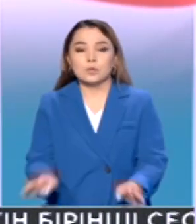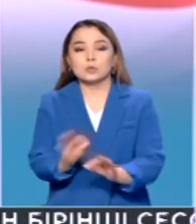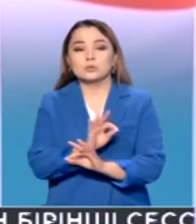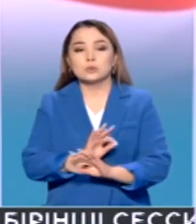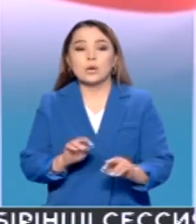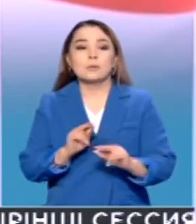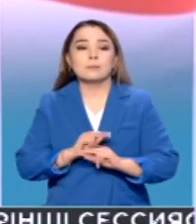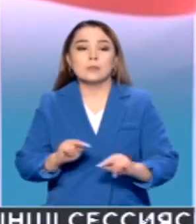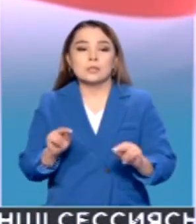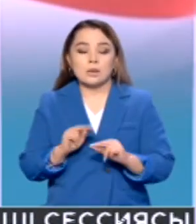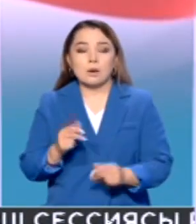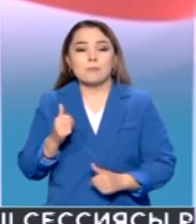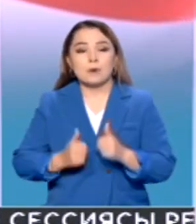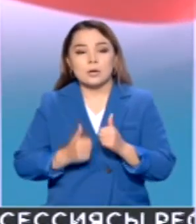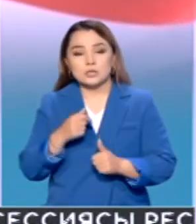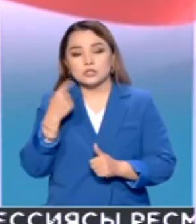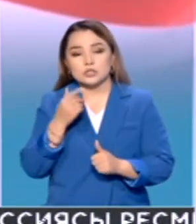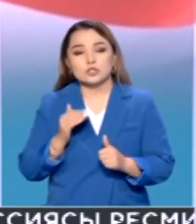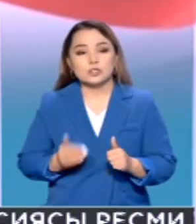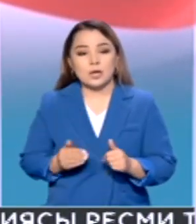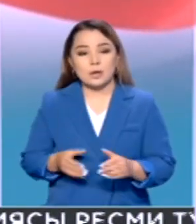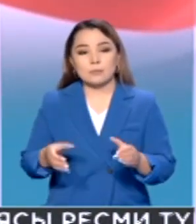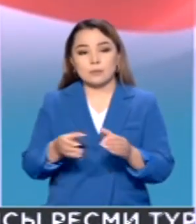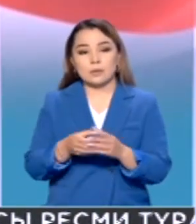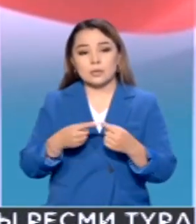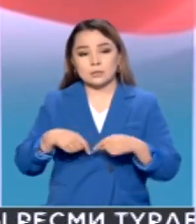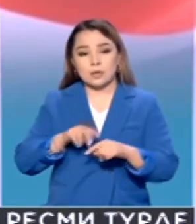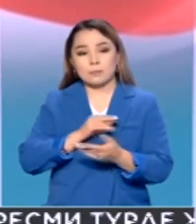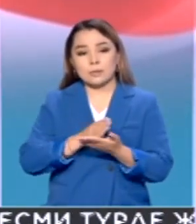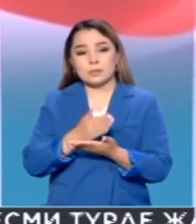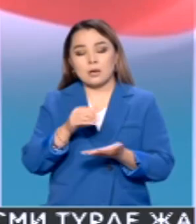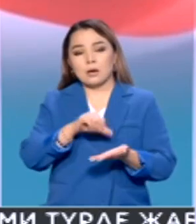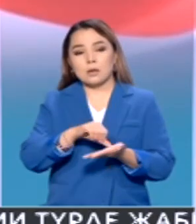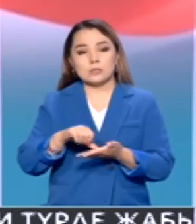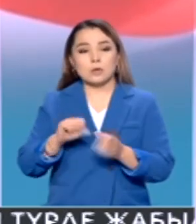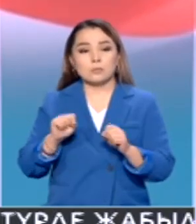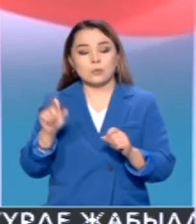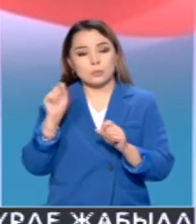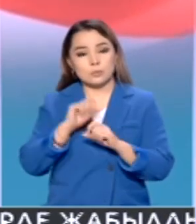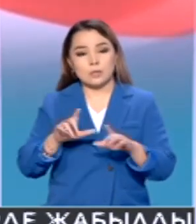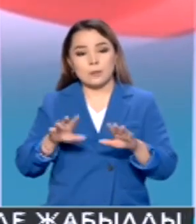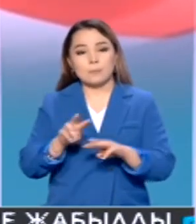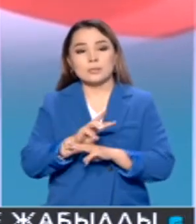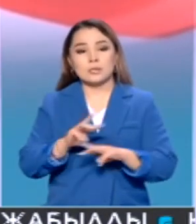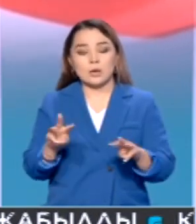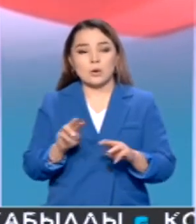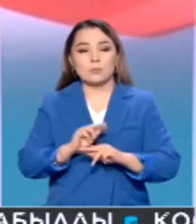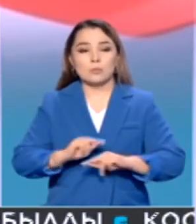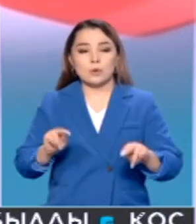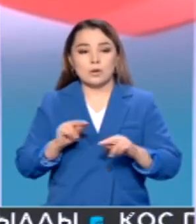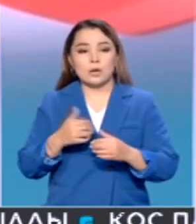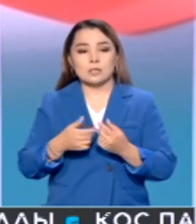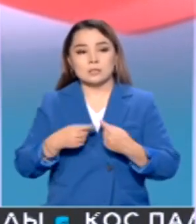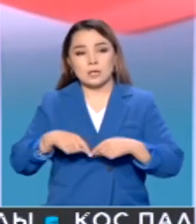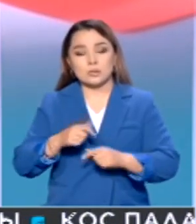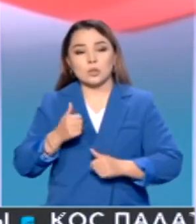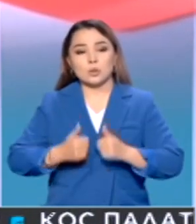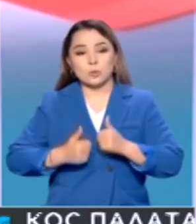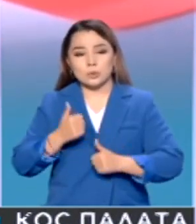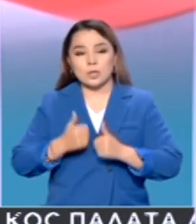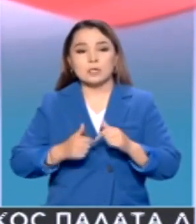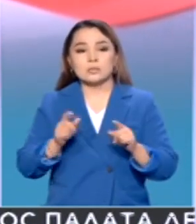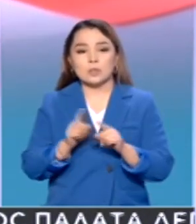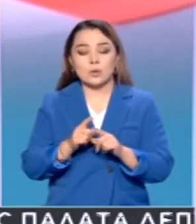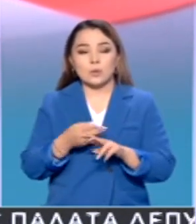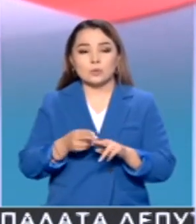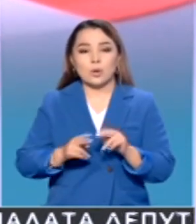Енді үздік педагог байқауына жекеменшік білім беру ұйымдарының қызметкерлері де қатыса алады. Оқу-ағарту министрлігі мұғалімдер арасындағы доданың ережесіне